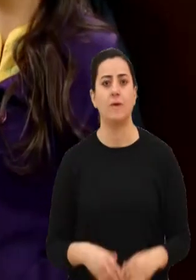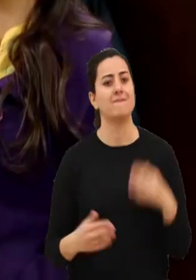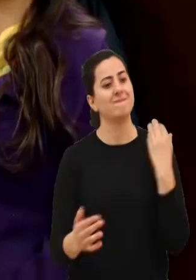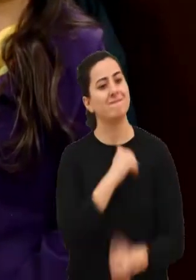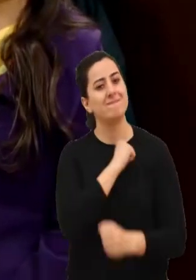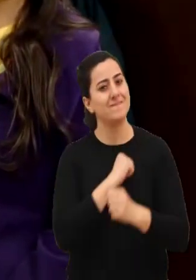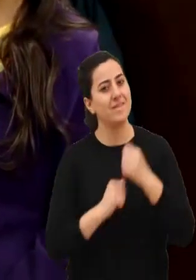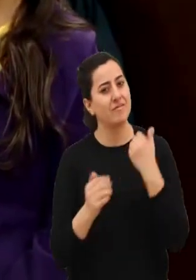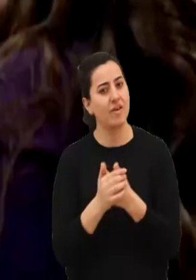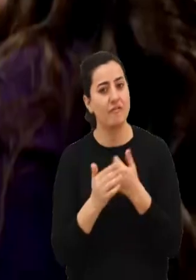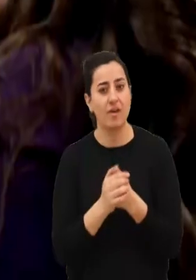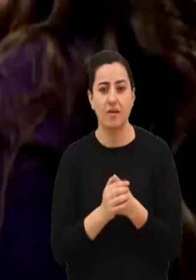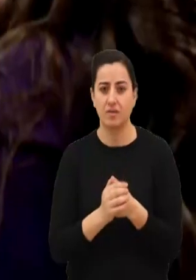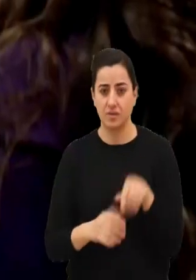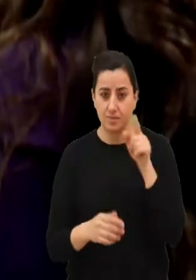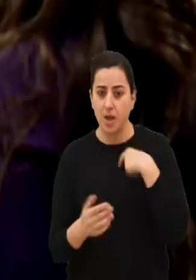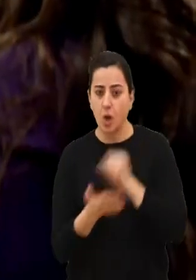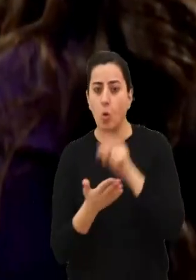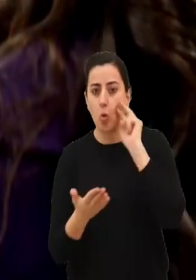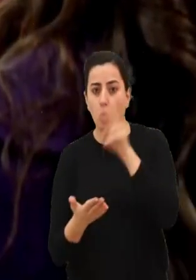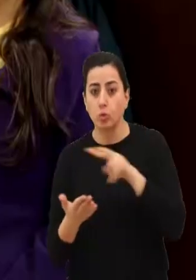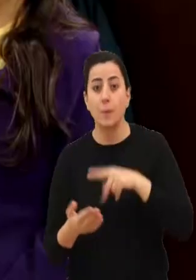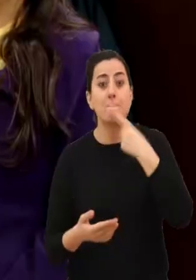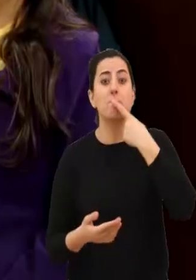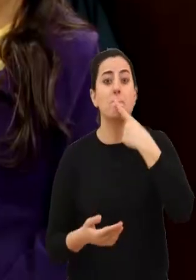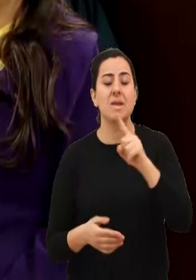Vah vah vah. Sabah gazetede okudum. Tam